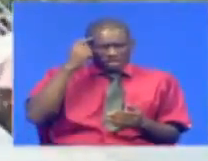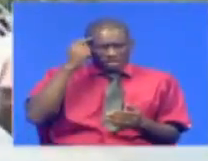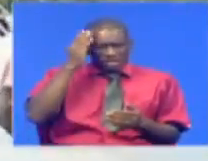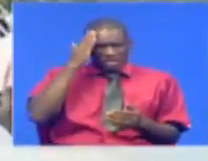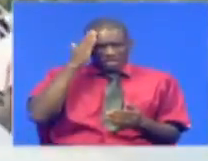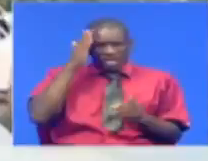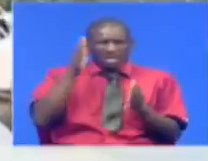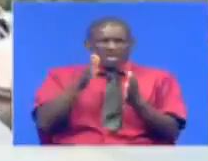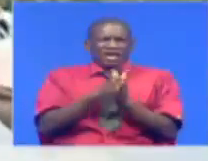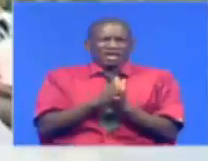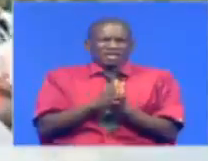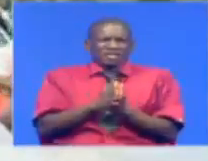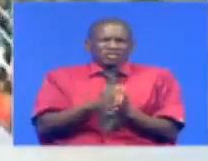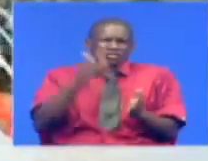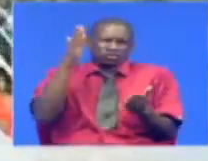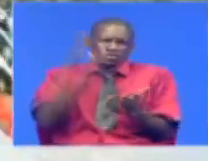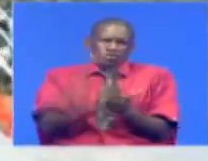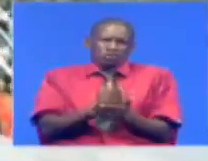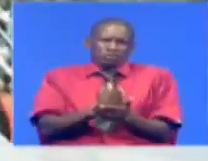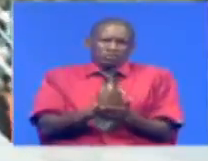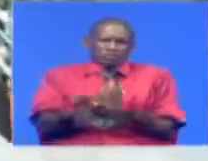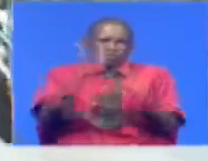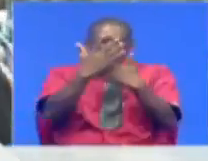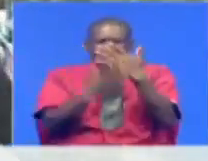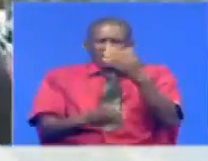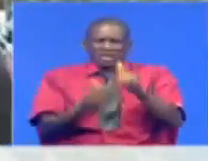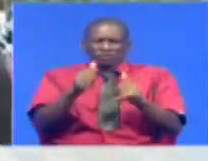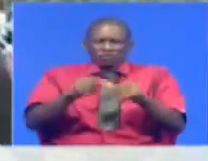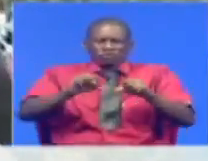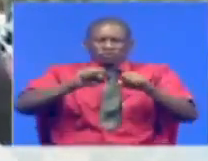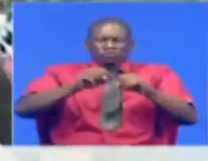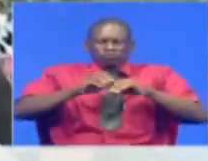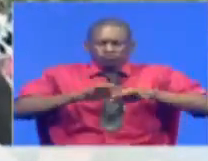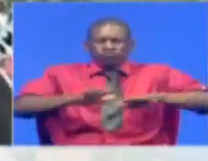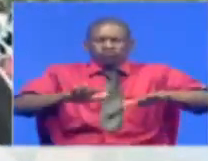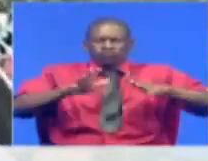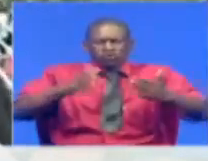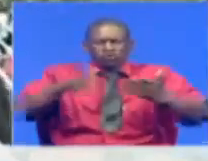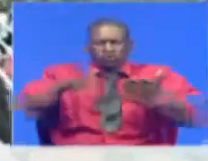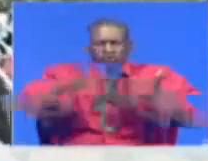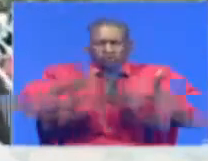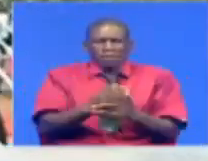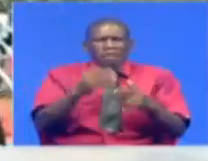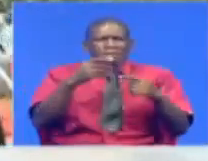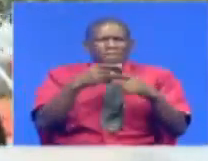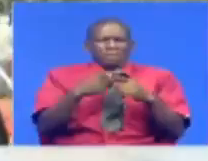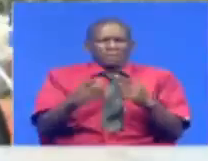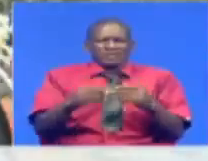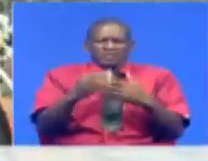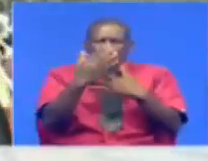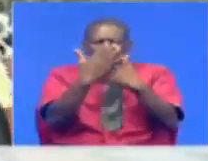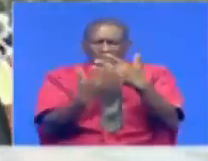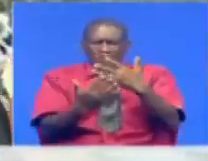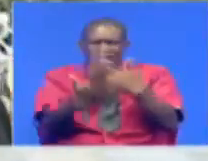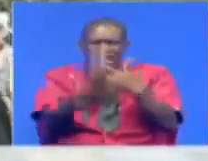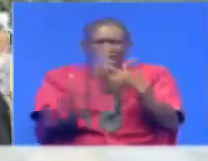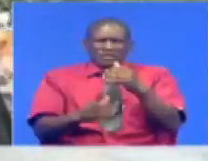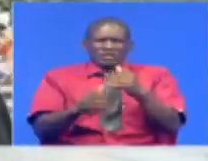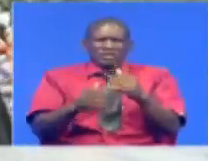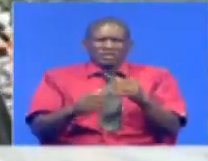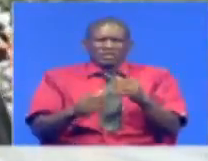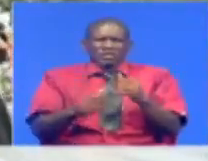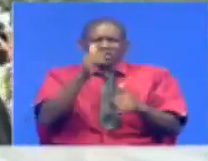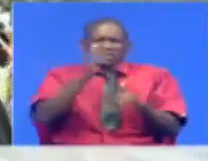akaweza kusimamisha damu ambayo alikuwa anafuja, lakini ile damage ambayo ilikuwa imefanyika kwa